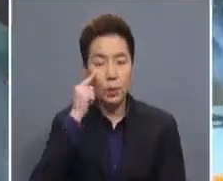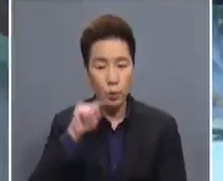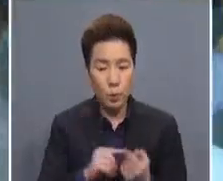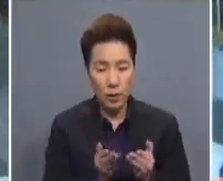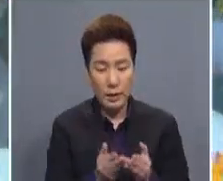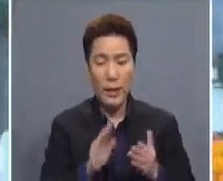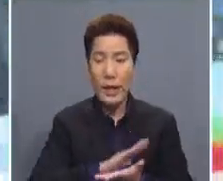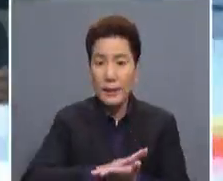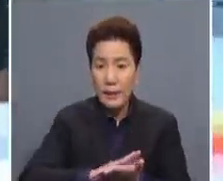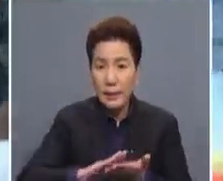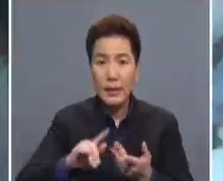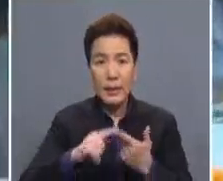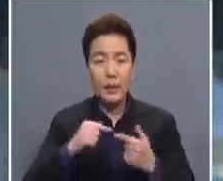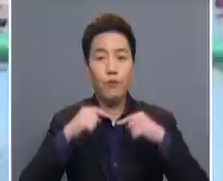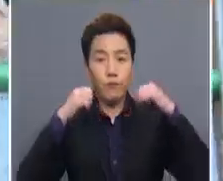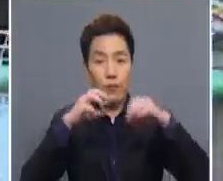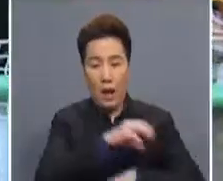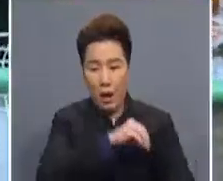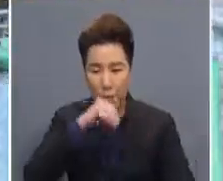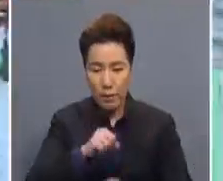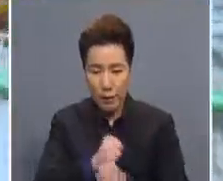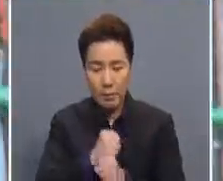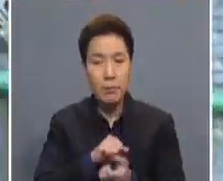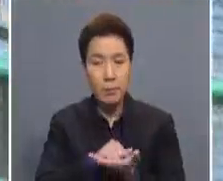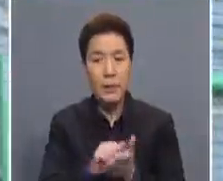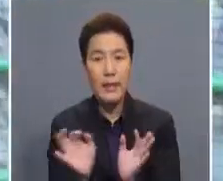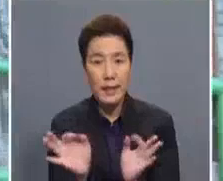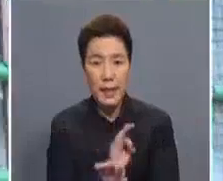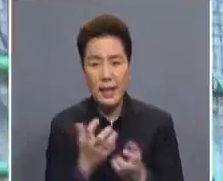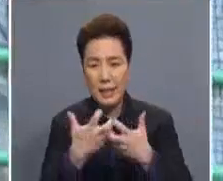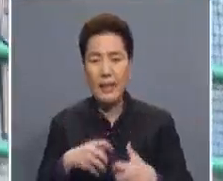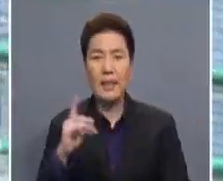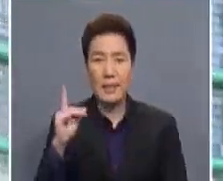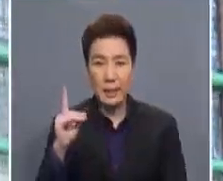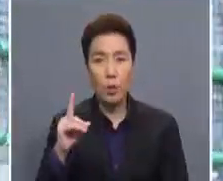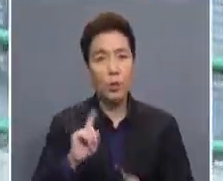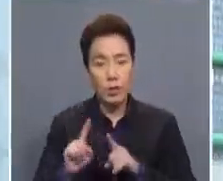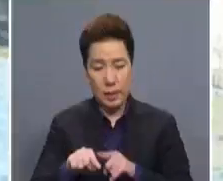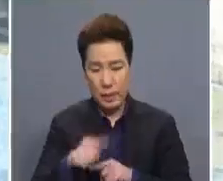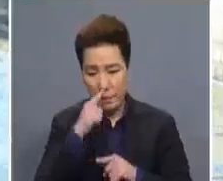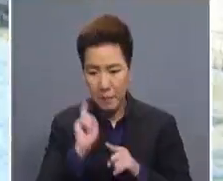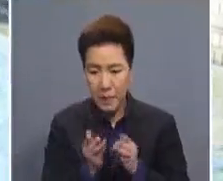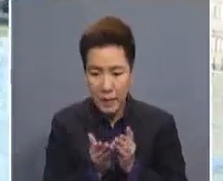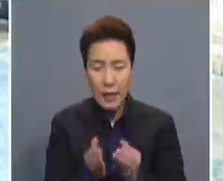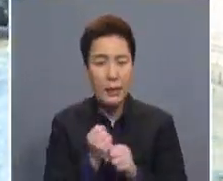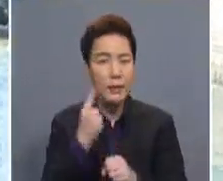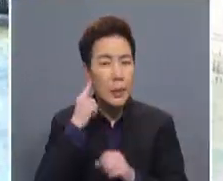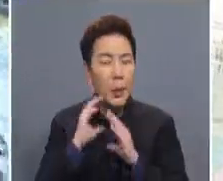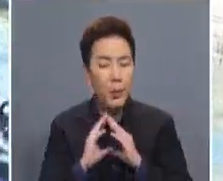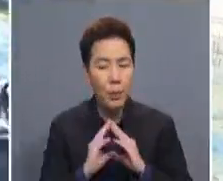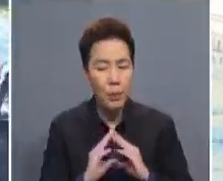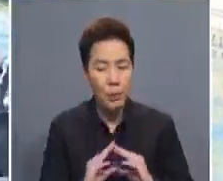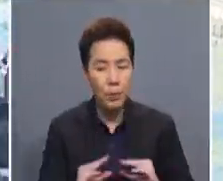นำเรือพลังงานสะอาดอย่างพลังงานไฟฟ้ามาให้บริการแทนเรือเครื่องยนต์ดีเซลก็นับเป็นเรือที่เดินเครื่องด้วยเสียง